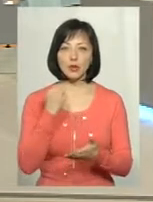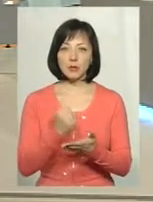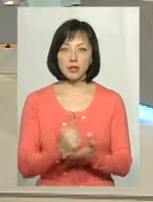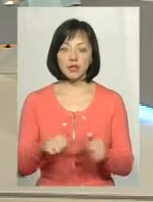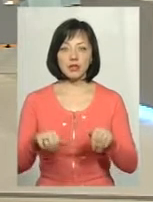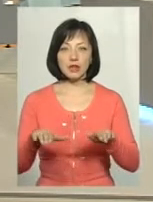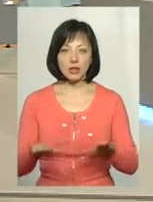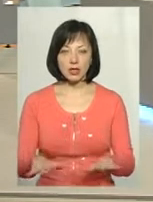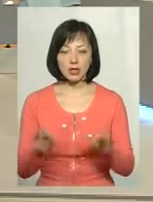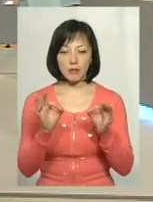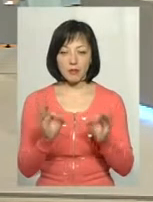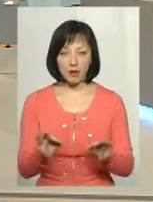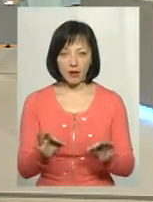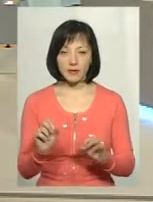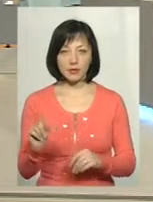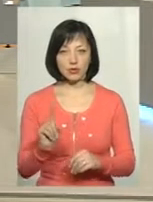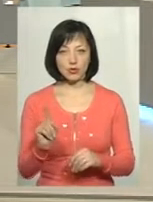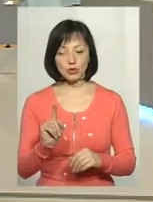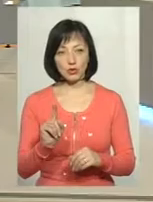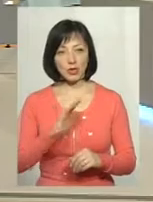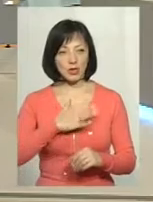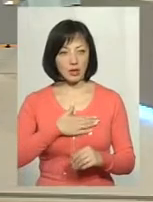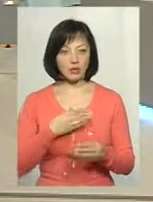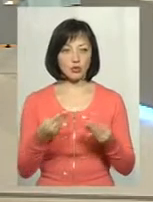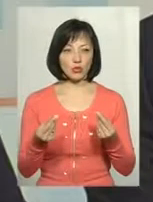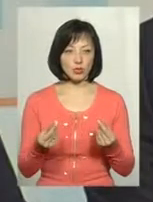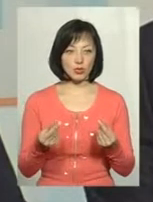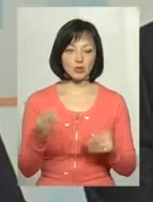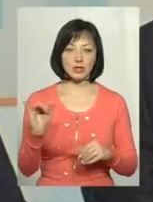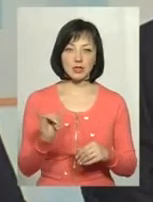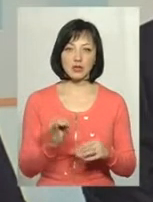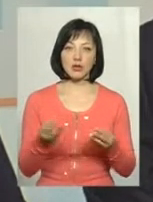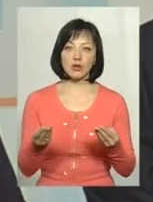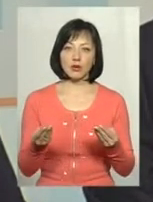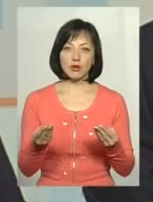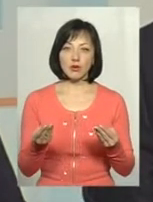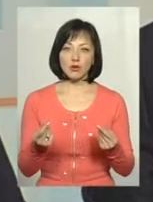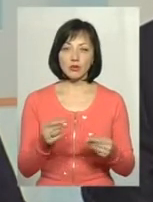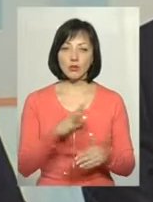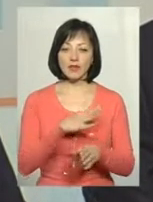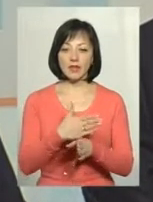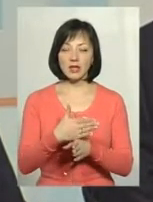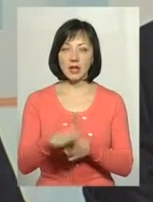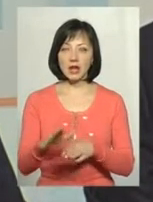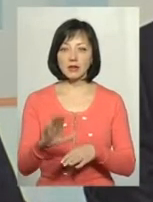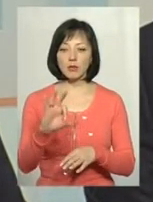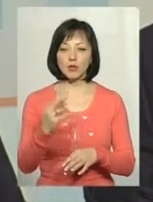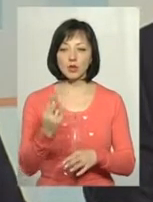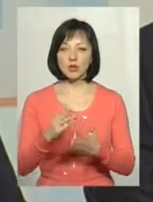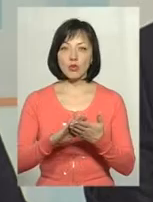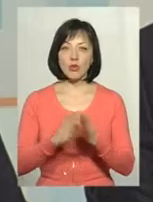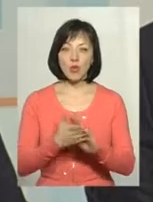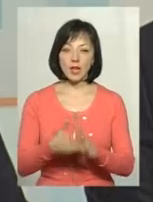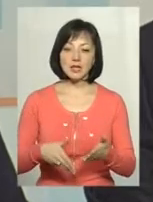наше за рахунок наших коштів і коштів, на які були виділялися по соцугодах, і